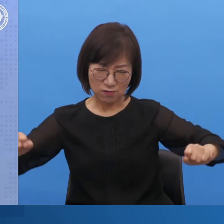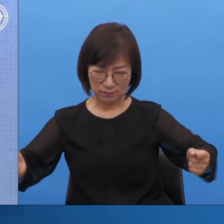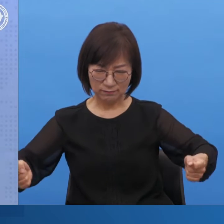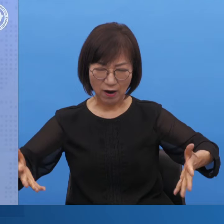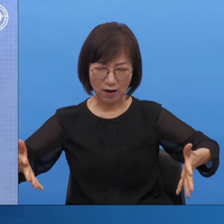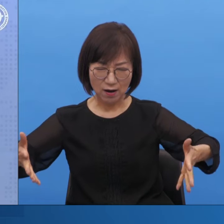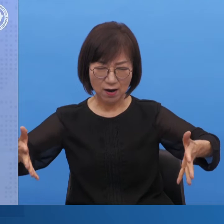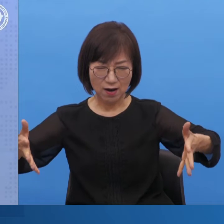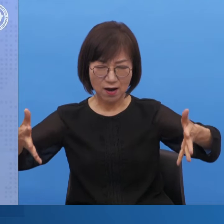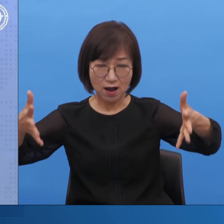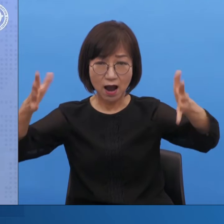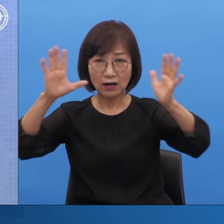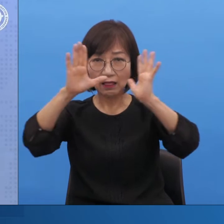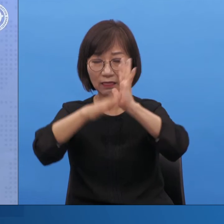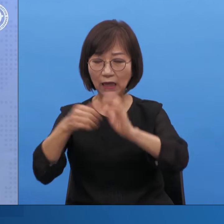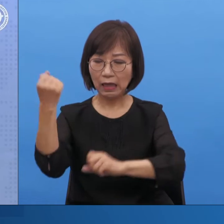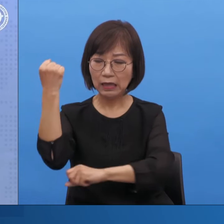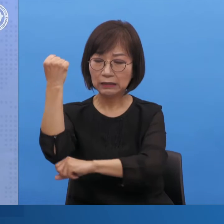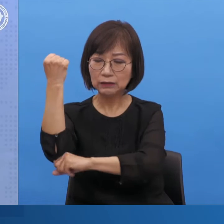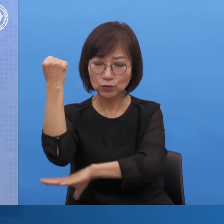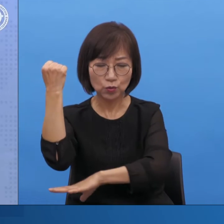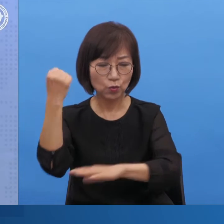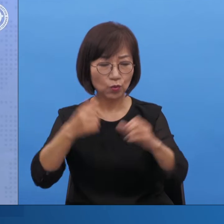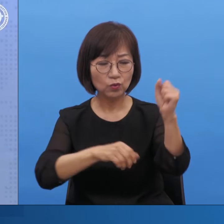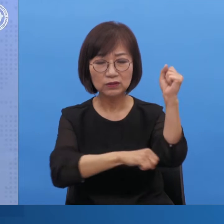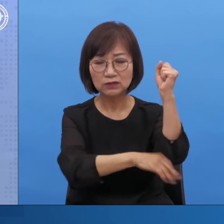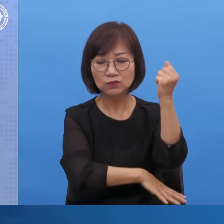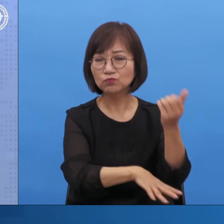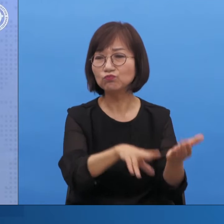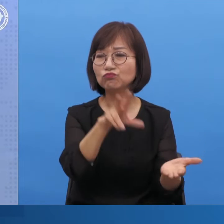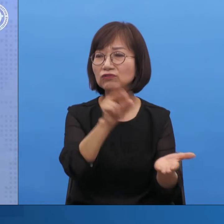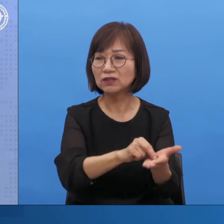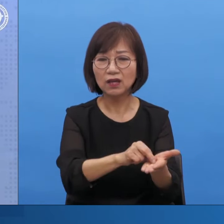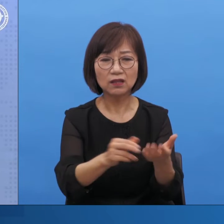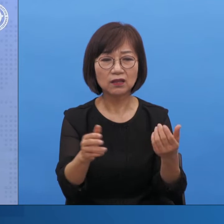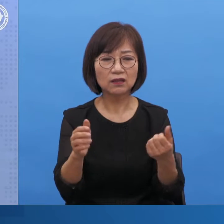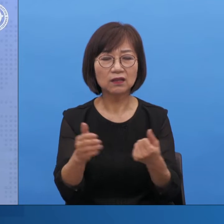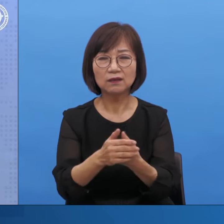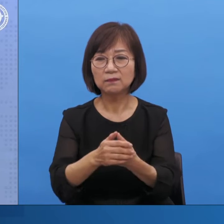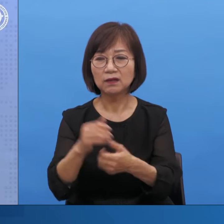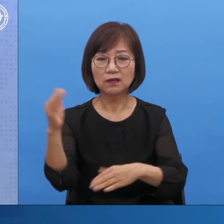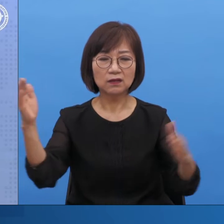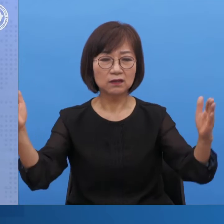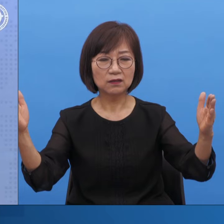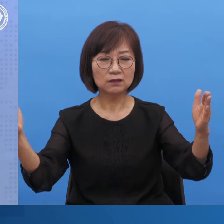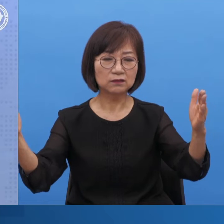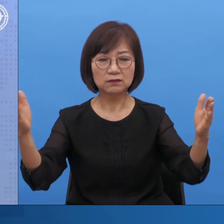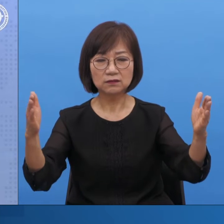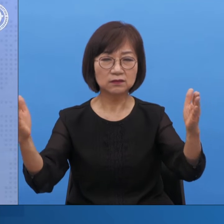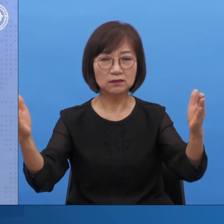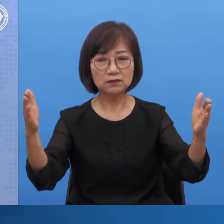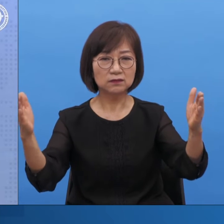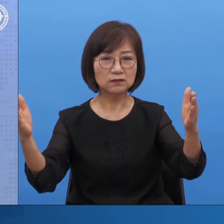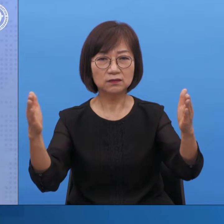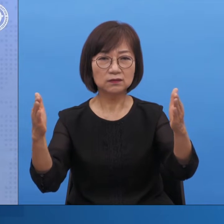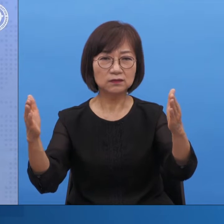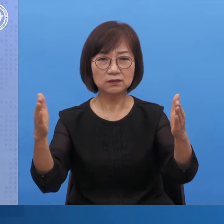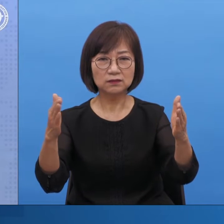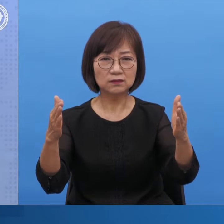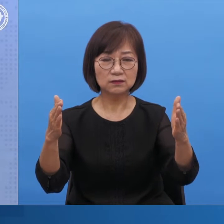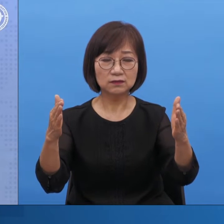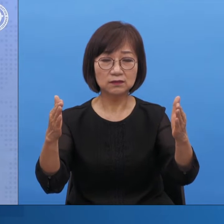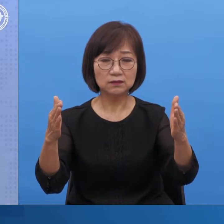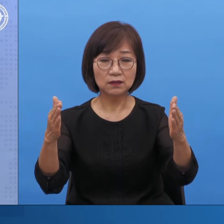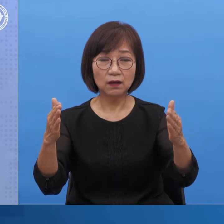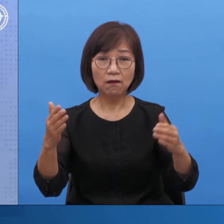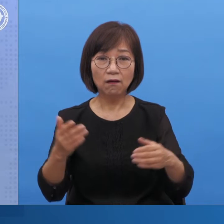choice for the unbelievers, but so many believers, they construct these buildings without a strong foundation. 그리고 그 부분은 전혀 깨닫지